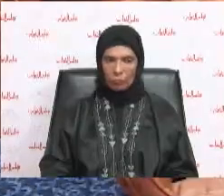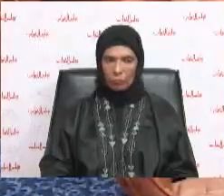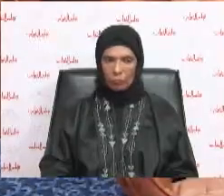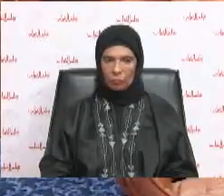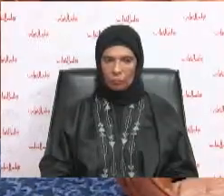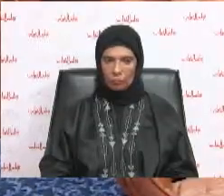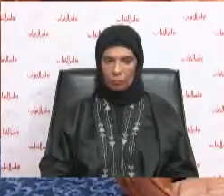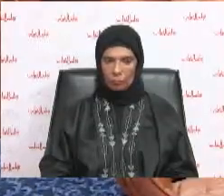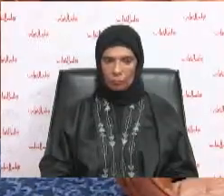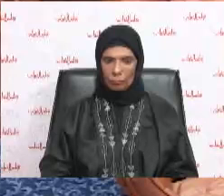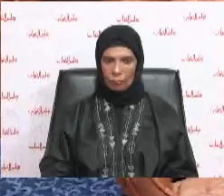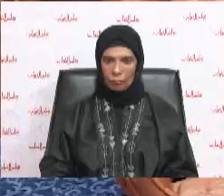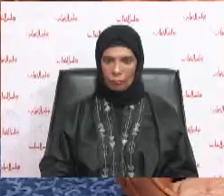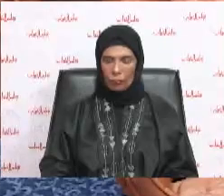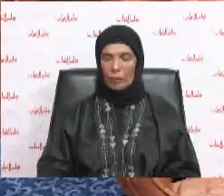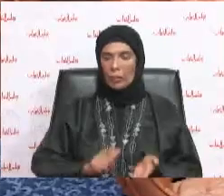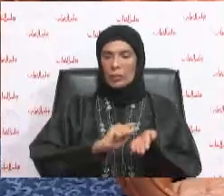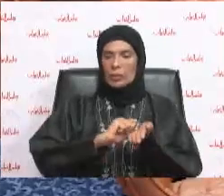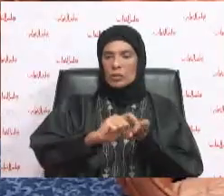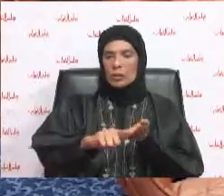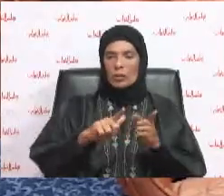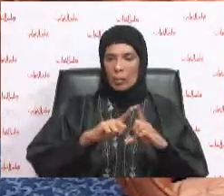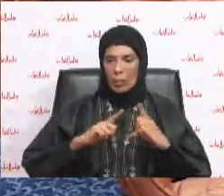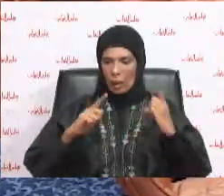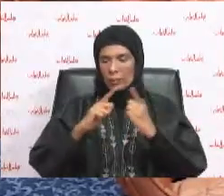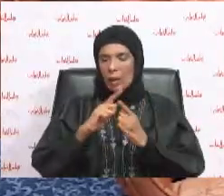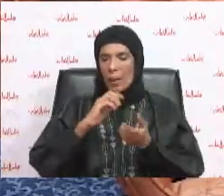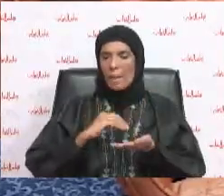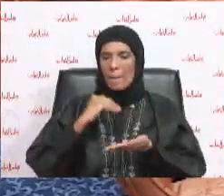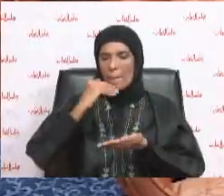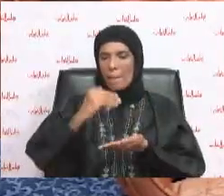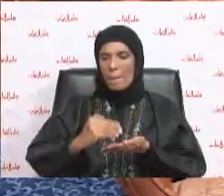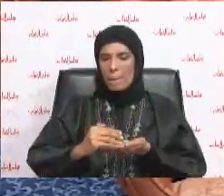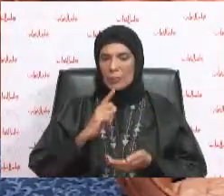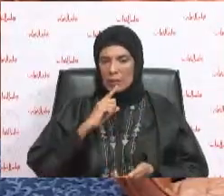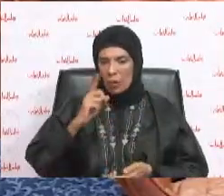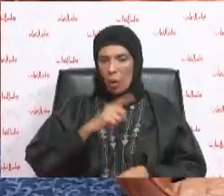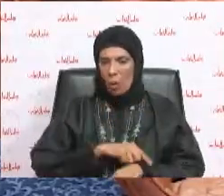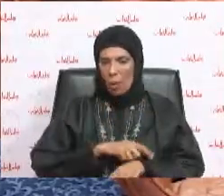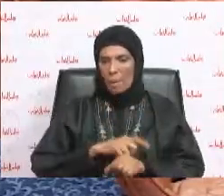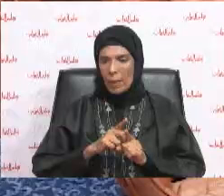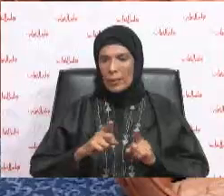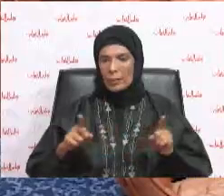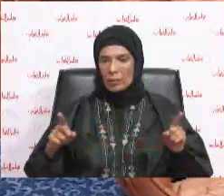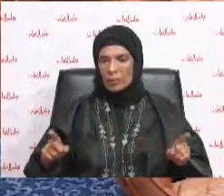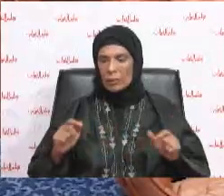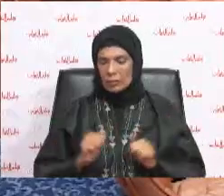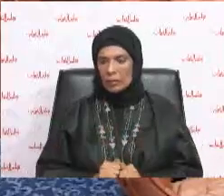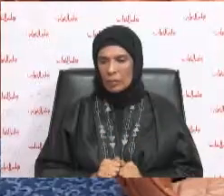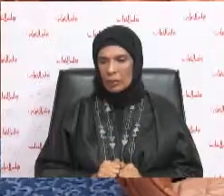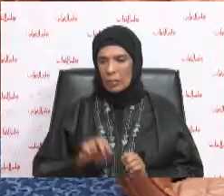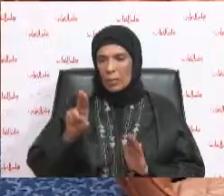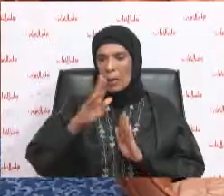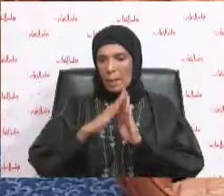شكرا معالي الرئيس. 2، الرسالة الواردة من لجنة الخدمات بخصوص طلب تمديد الفترة المقررة لتقديم